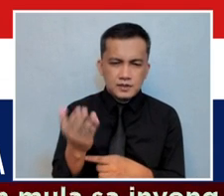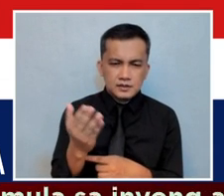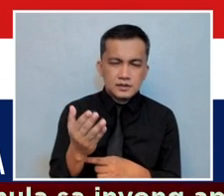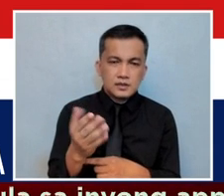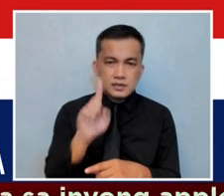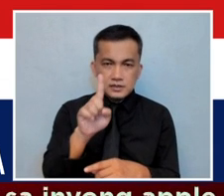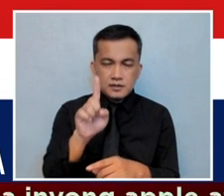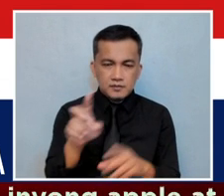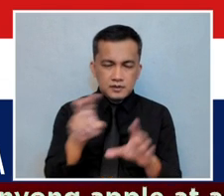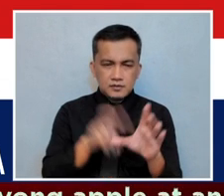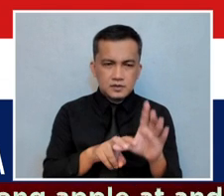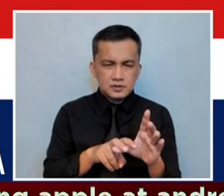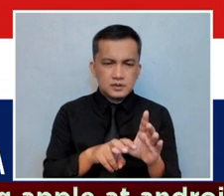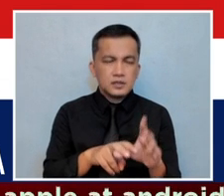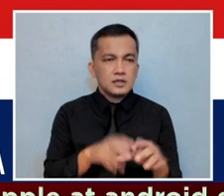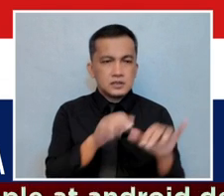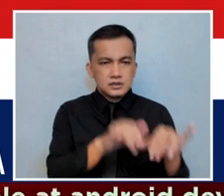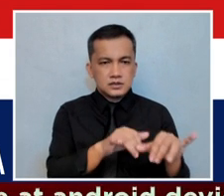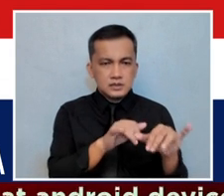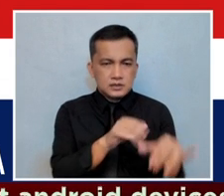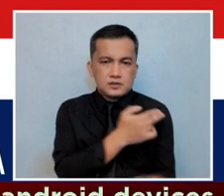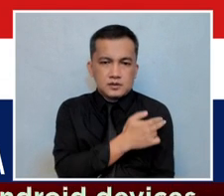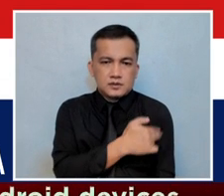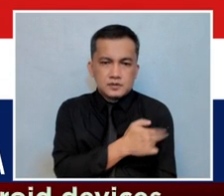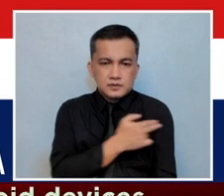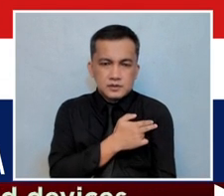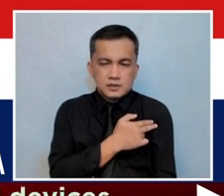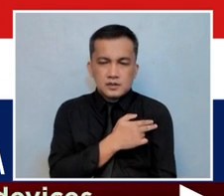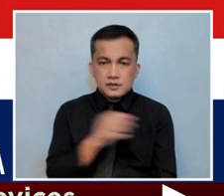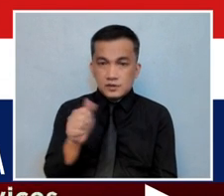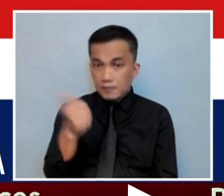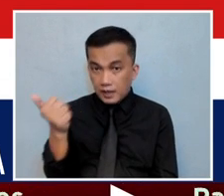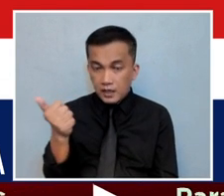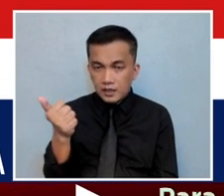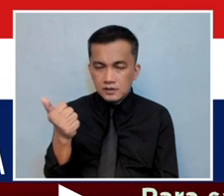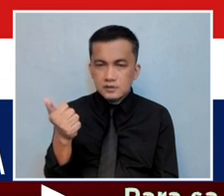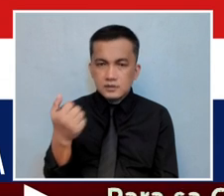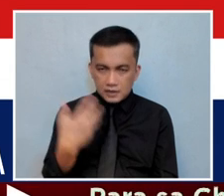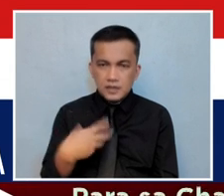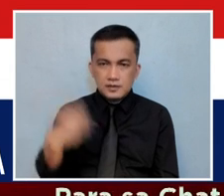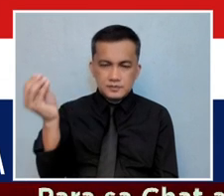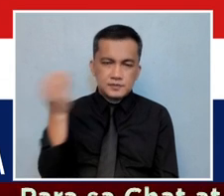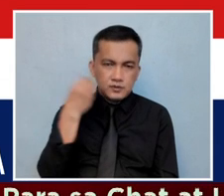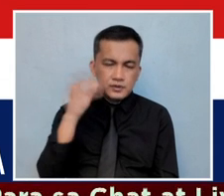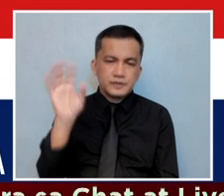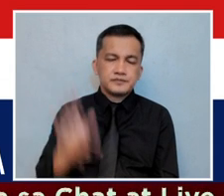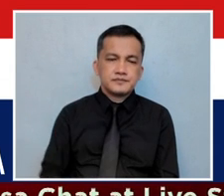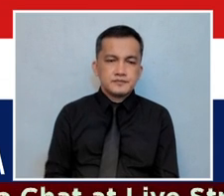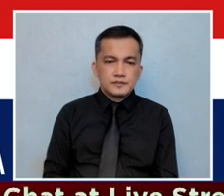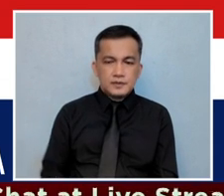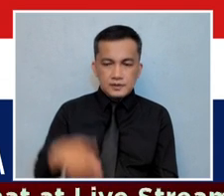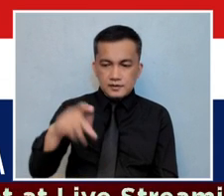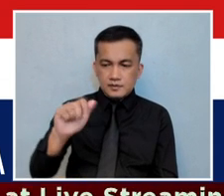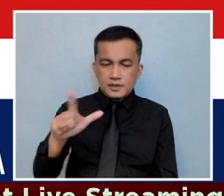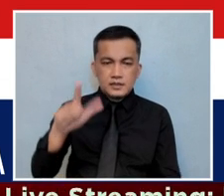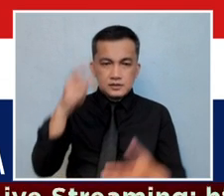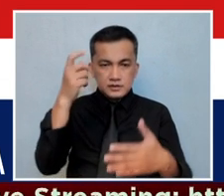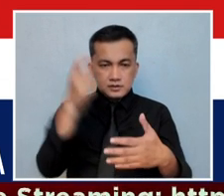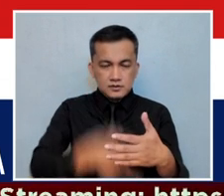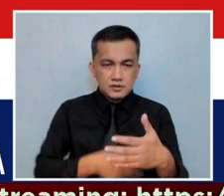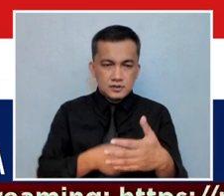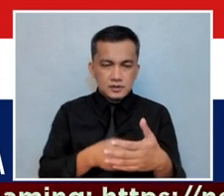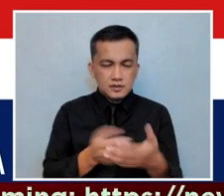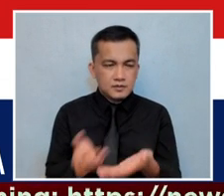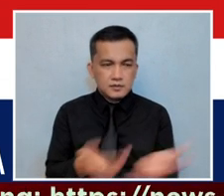pasahero ang nananatili pa sa ospital habang ang iba nakalabas na. Sinagot naman ng PAL ang pagpapagamot sa mga